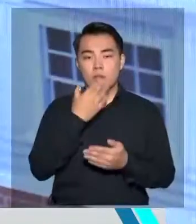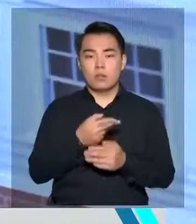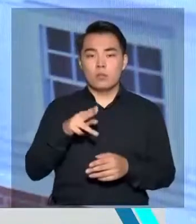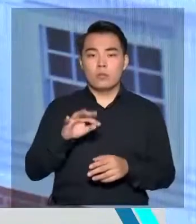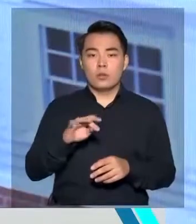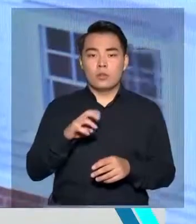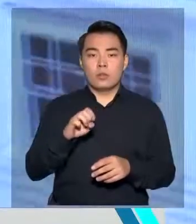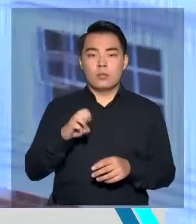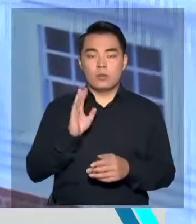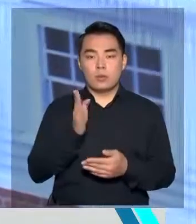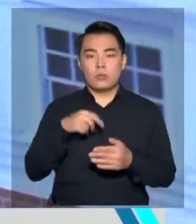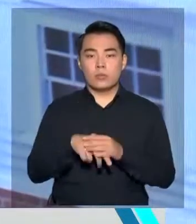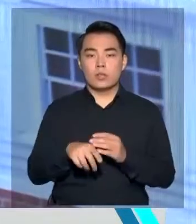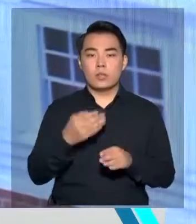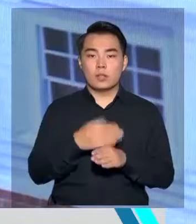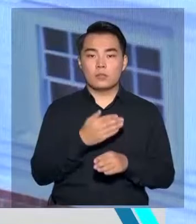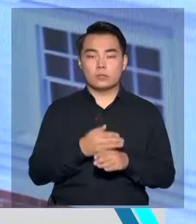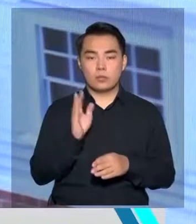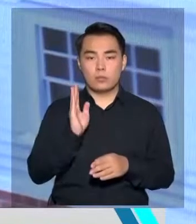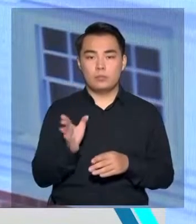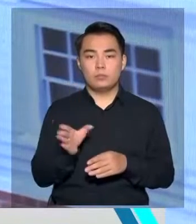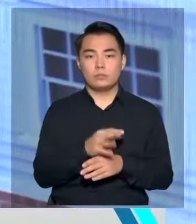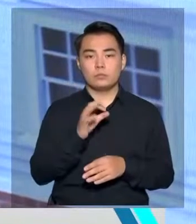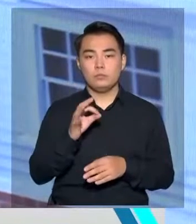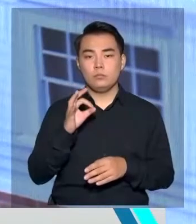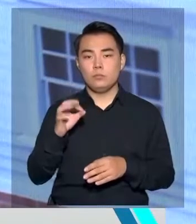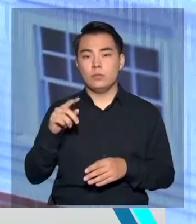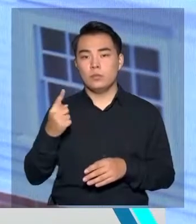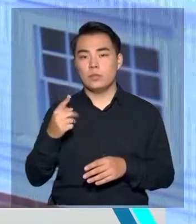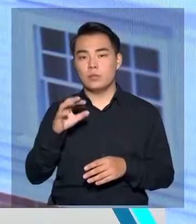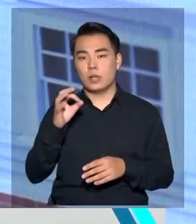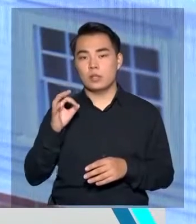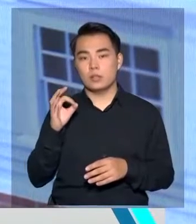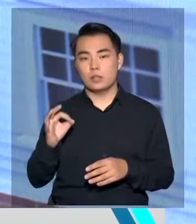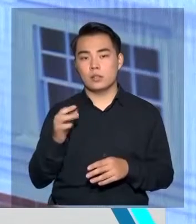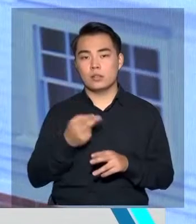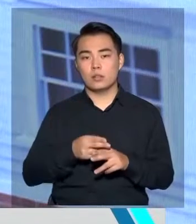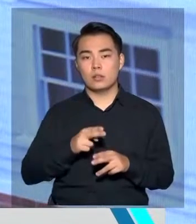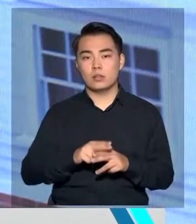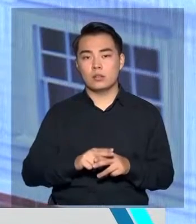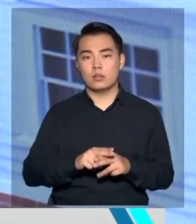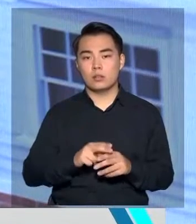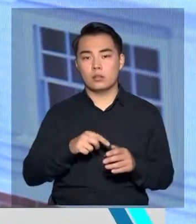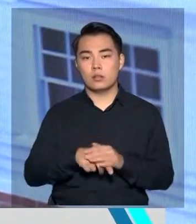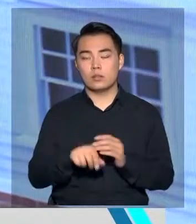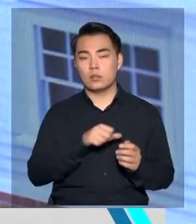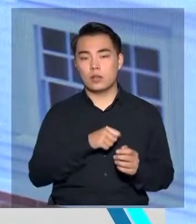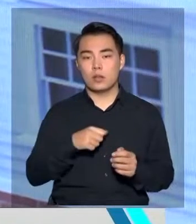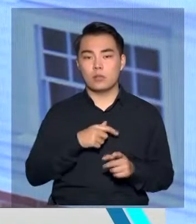жеңілдетілген бюджеттен кредиттер бөлінеді 0,01%-бен. Ол енді шынын айтқанда ең